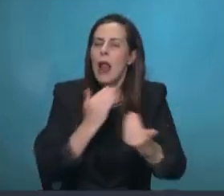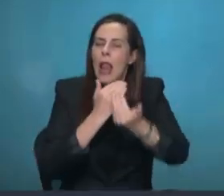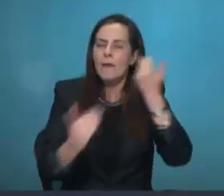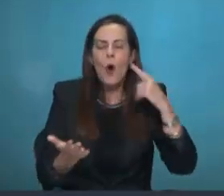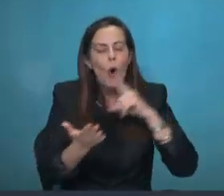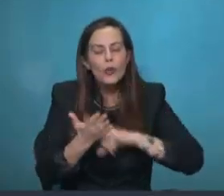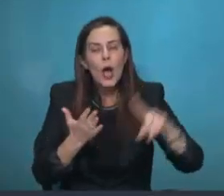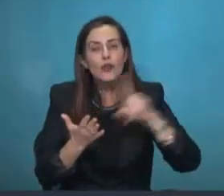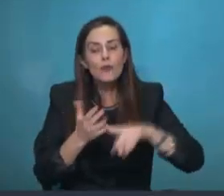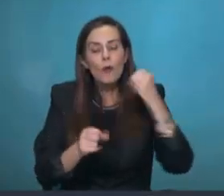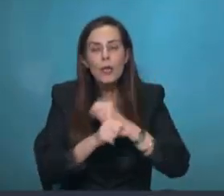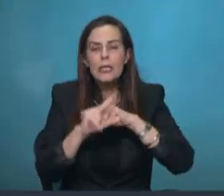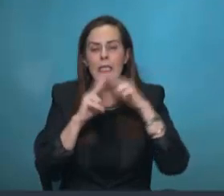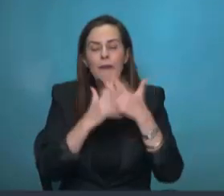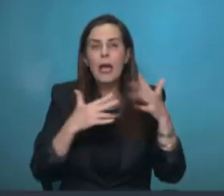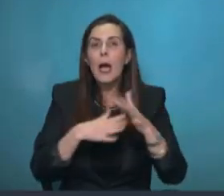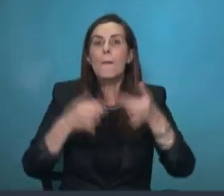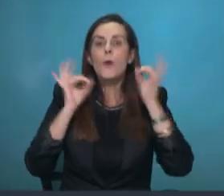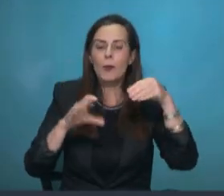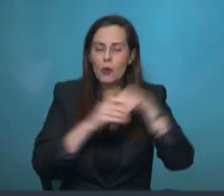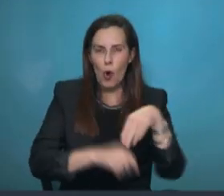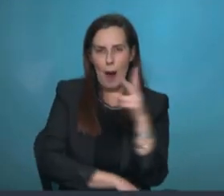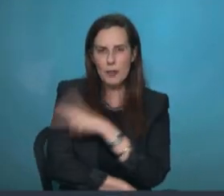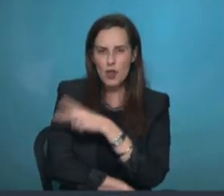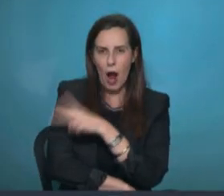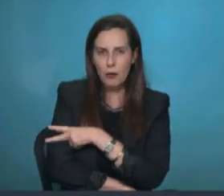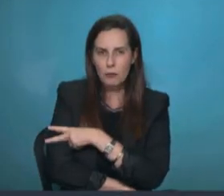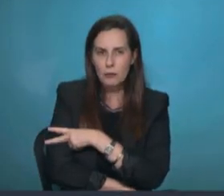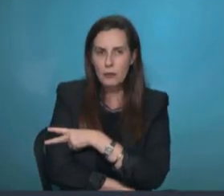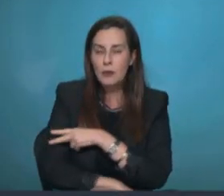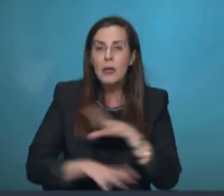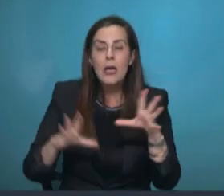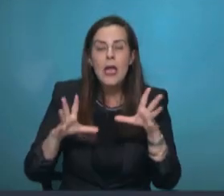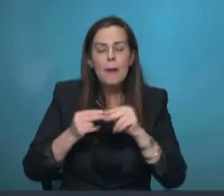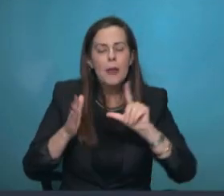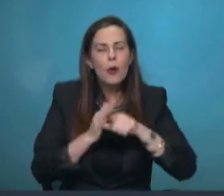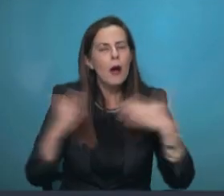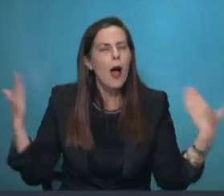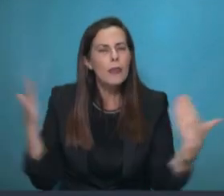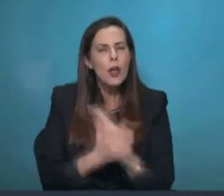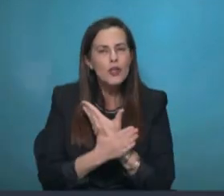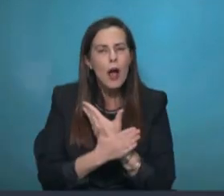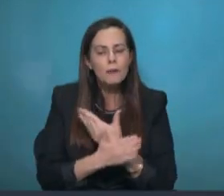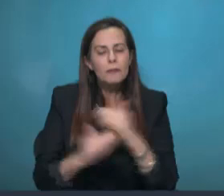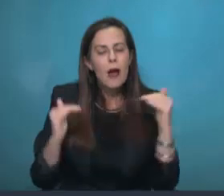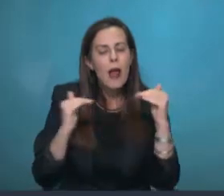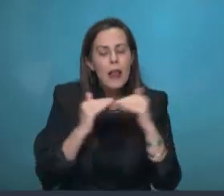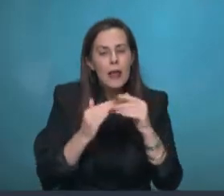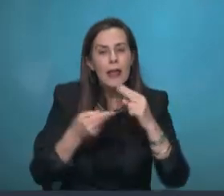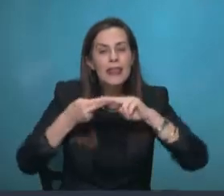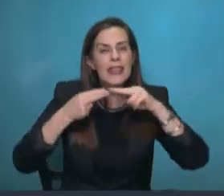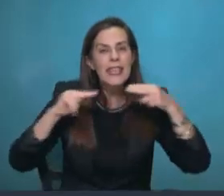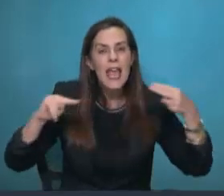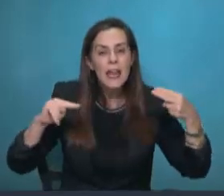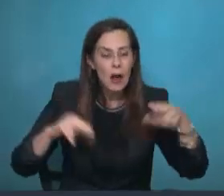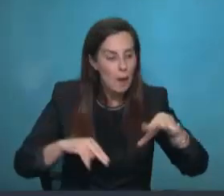צוות חקירה מיוחד במשטרת מחוז ירושלים שיכול היה בעזרת טכנולוגיה חדשה להתאים את דגימות ה-DNA שנמצאו על